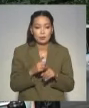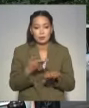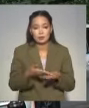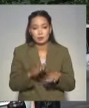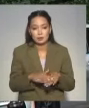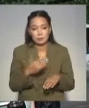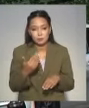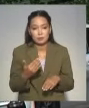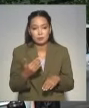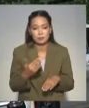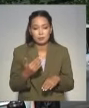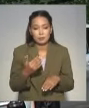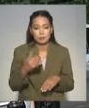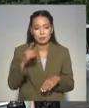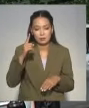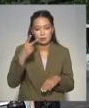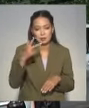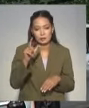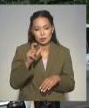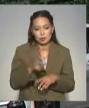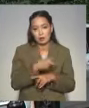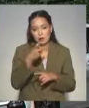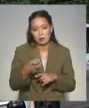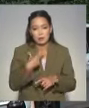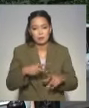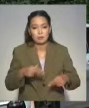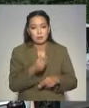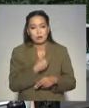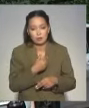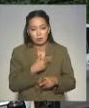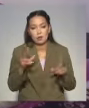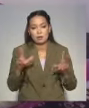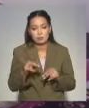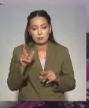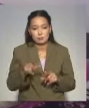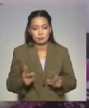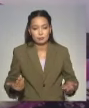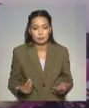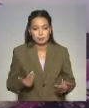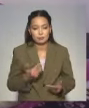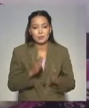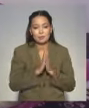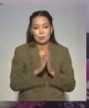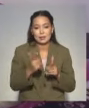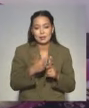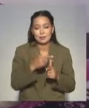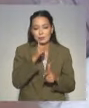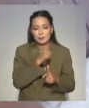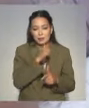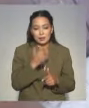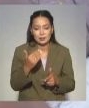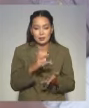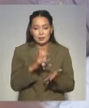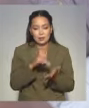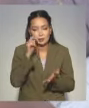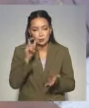өлгенім артық деп мынандай биіктіктен секіріп құлаған. Абырой болғанда аман қалды. Аты жөн атамауды жөн көрген қала тұрғыны екі